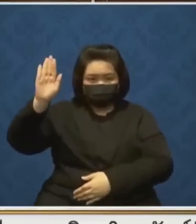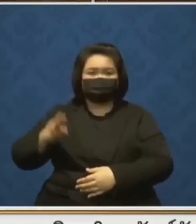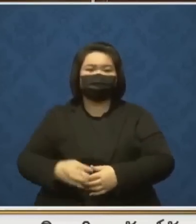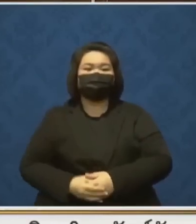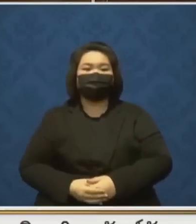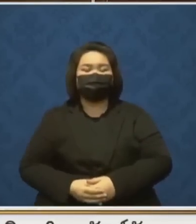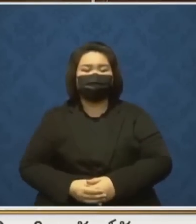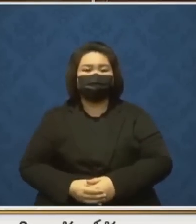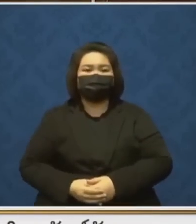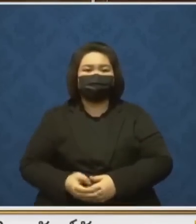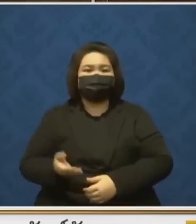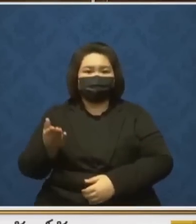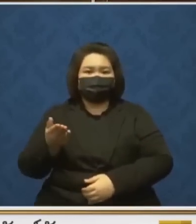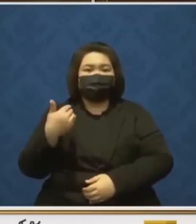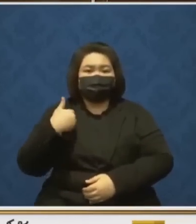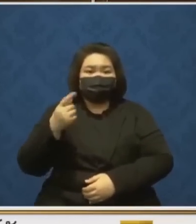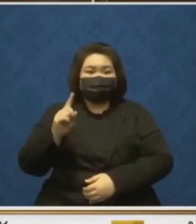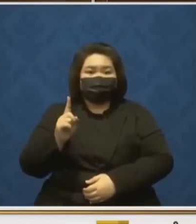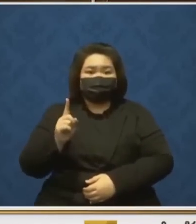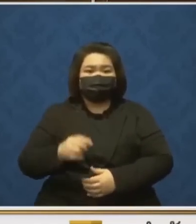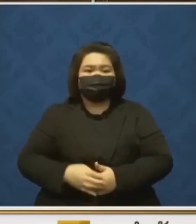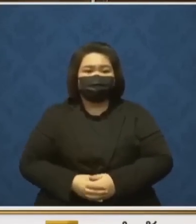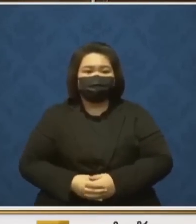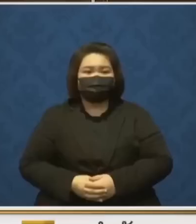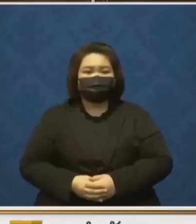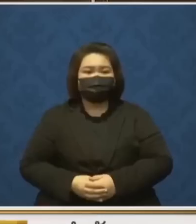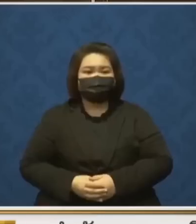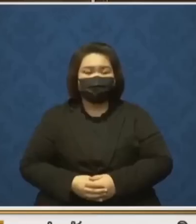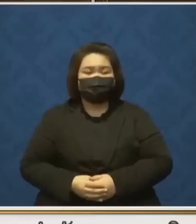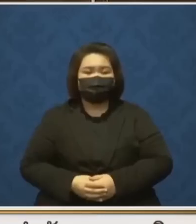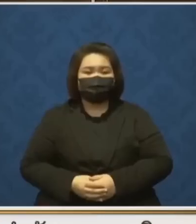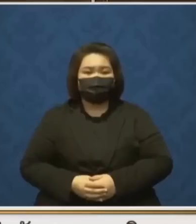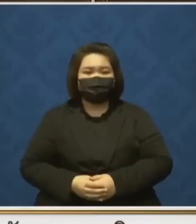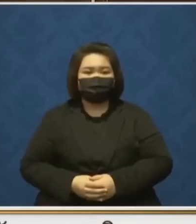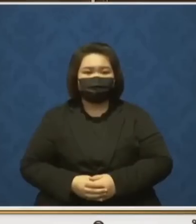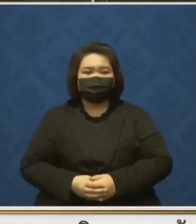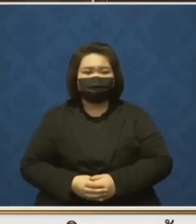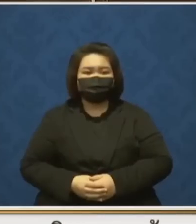บท่านประเศษยมีประทวงเรื่อะไรครับ